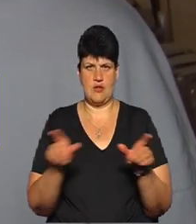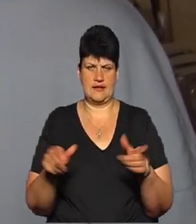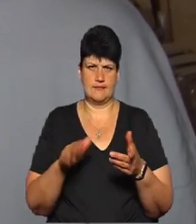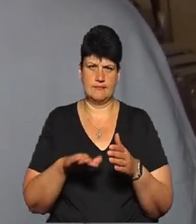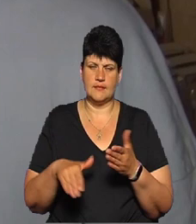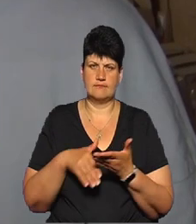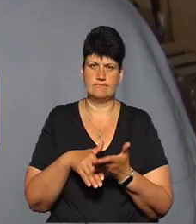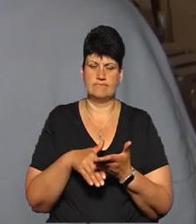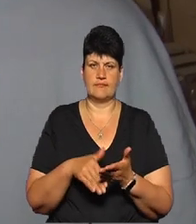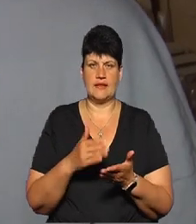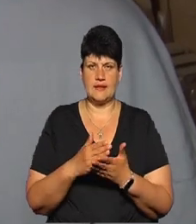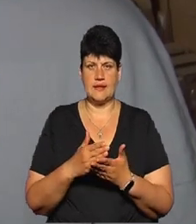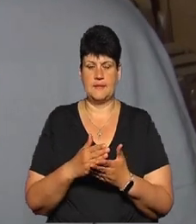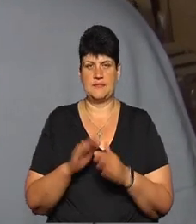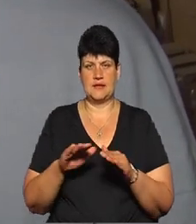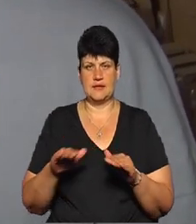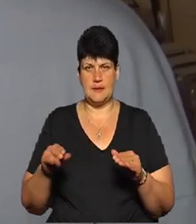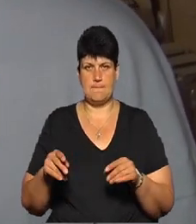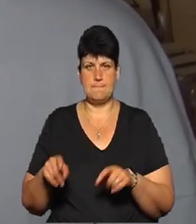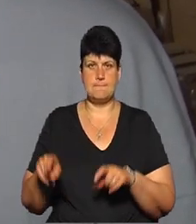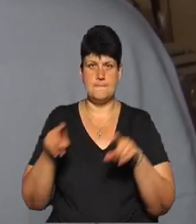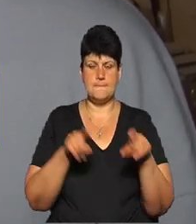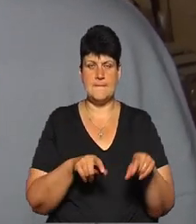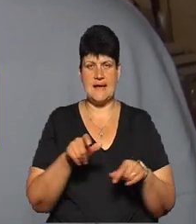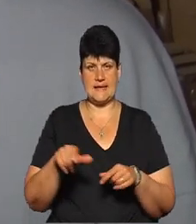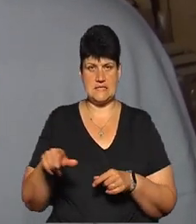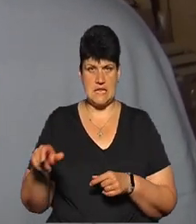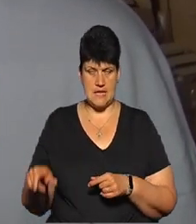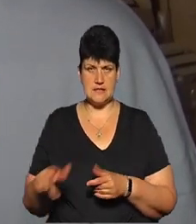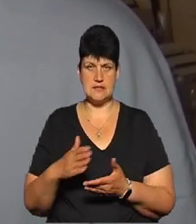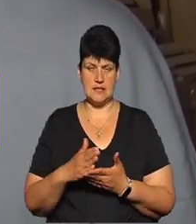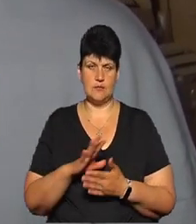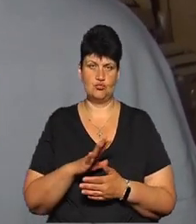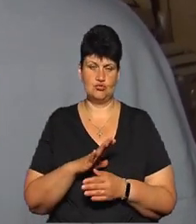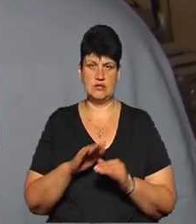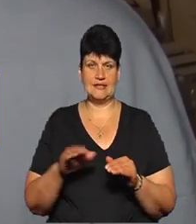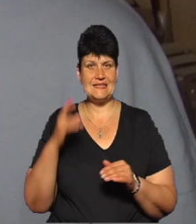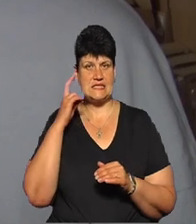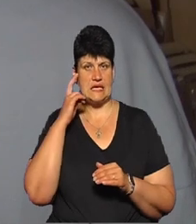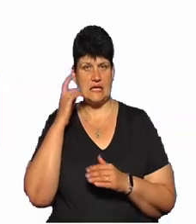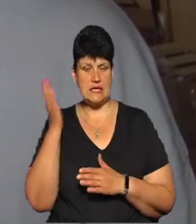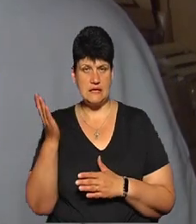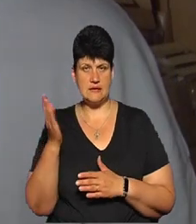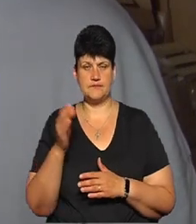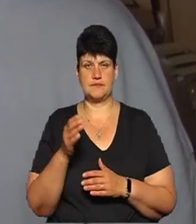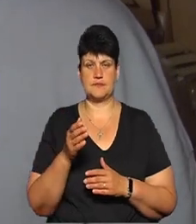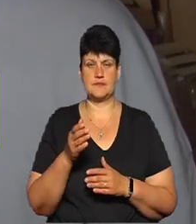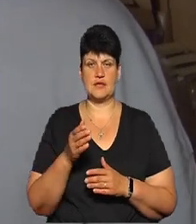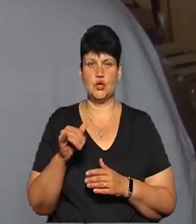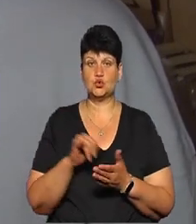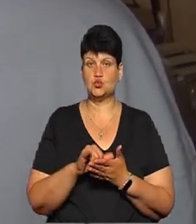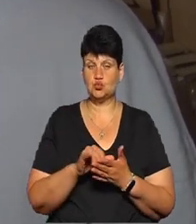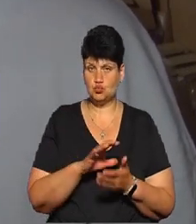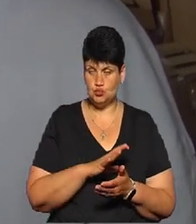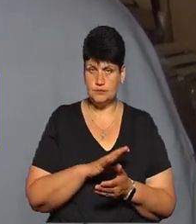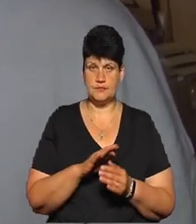і школярі-переселенці. В нас були школярі з Києва, з Сум. Наразі